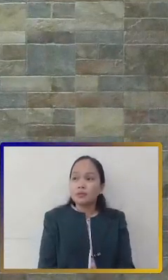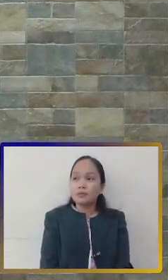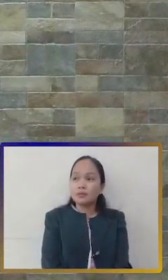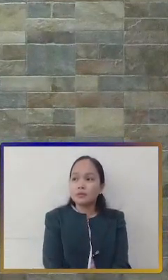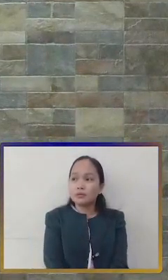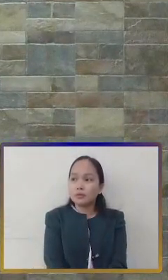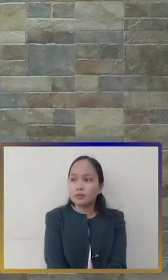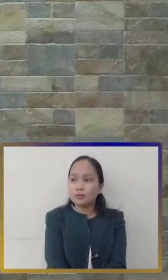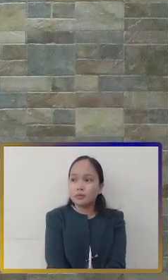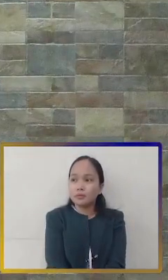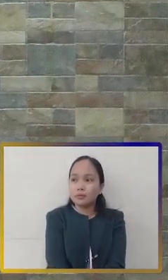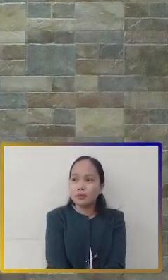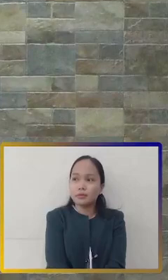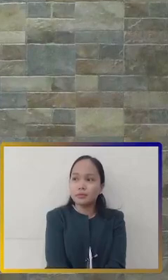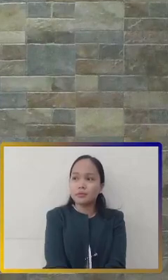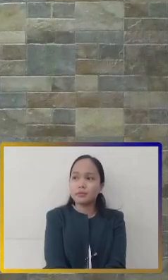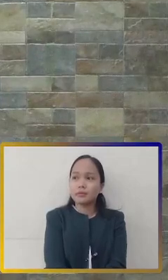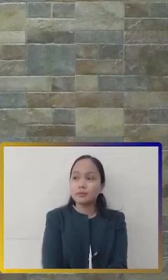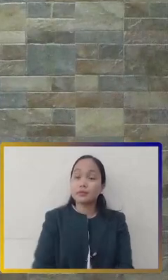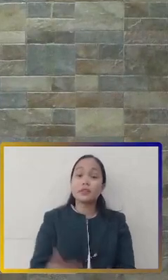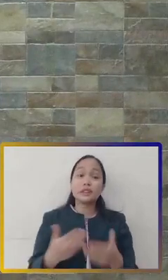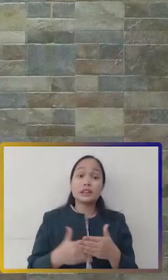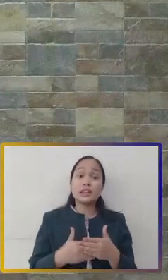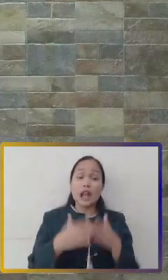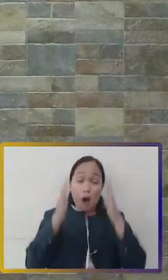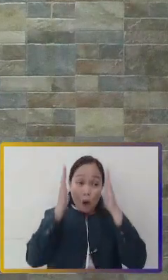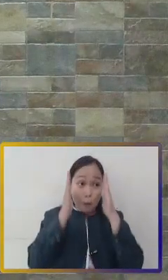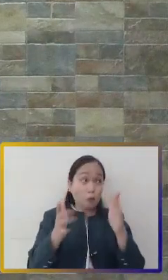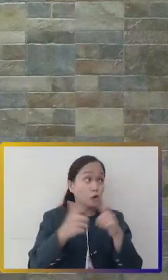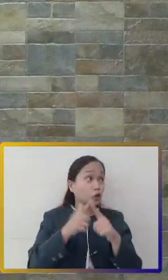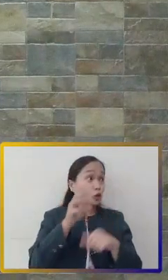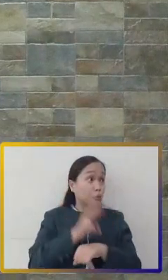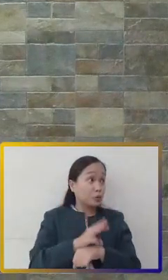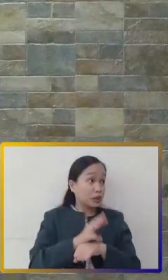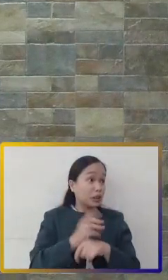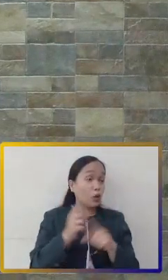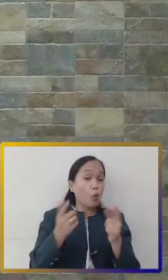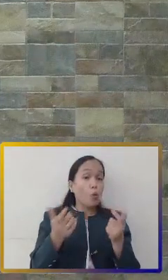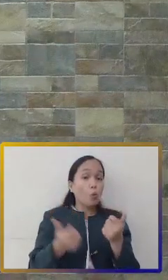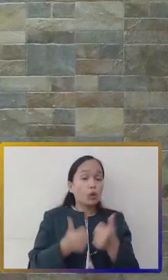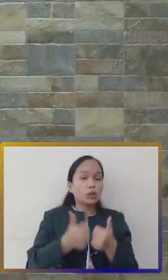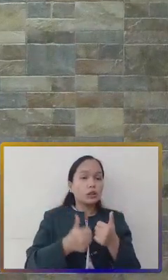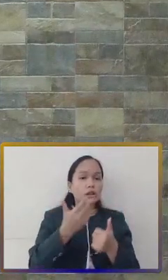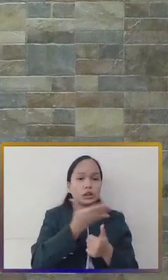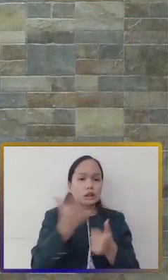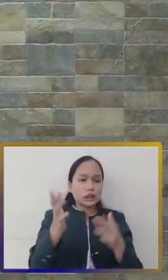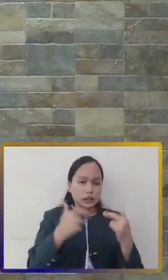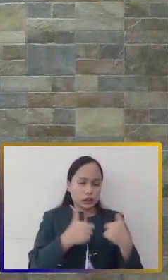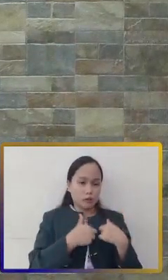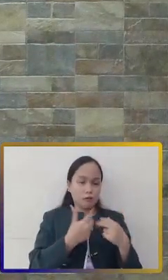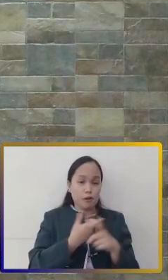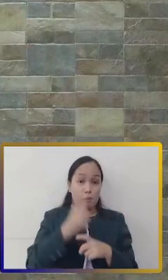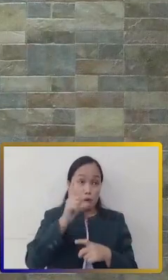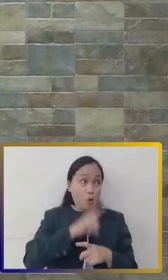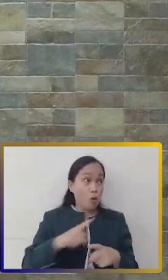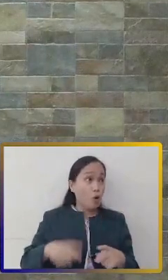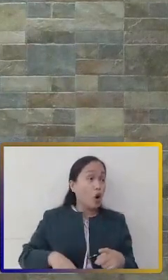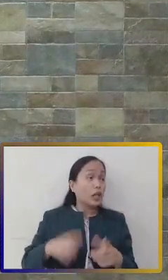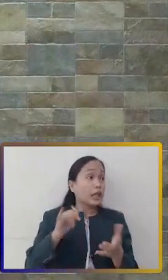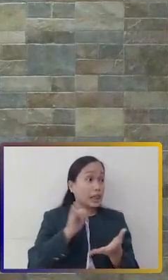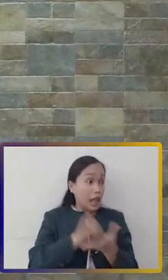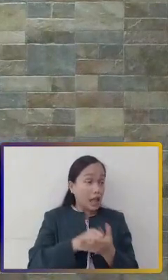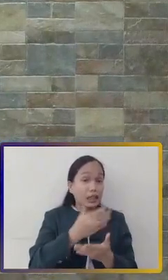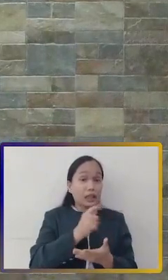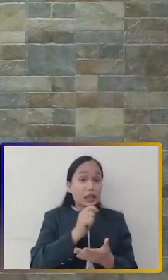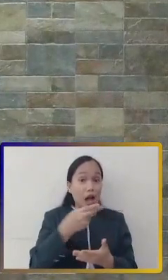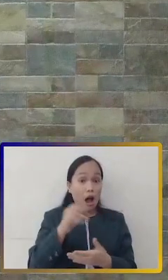hast received in the Lord, that thou fulfill it. Why are we being